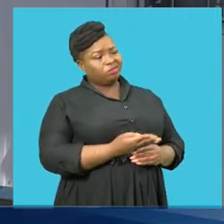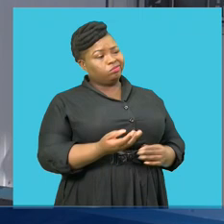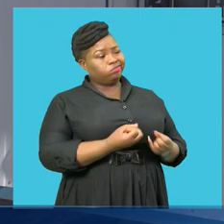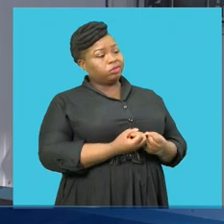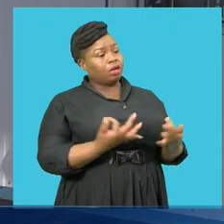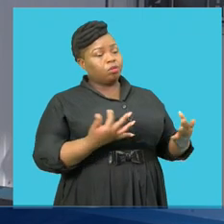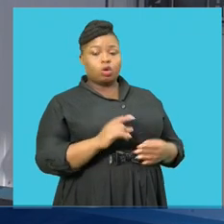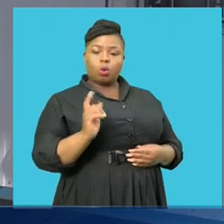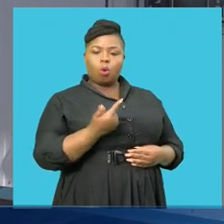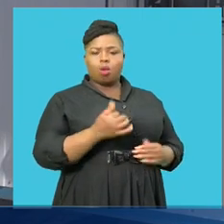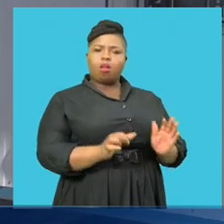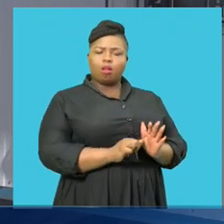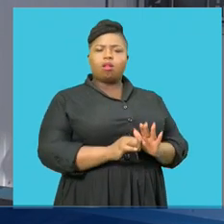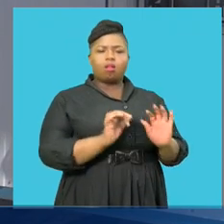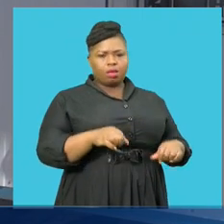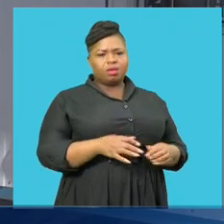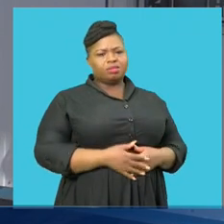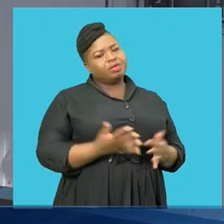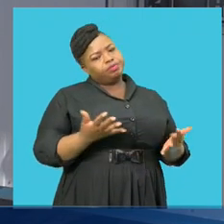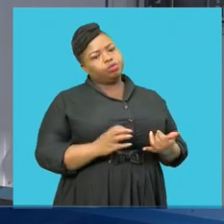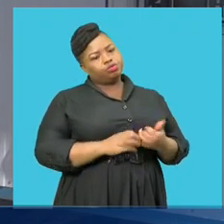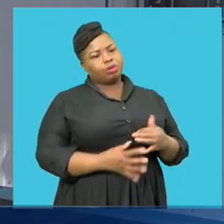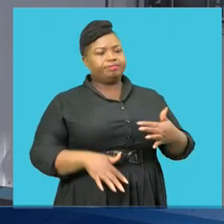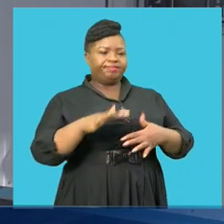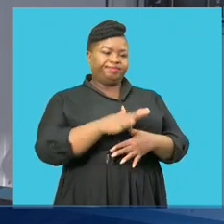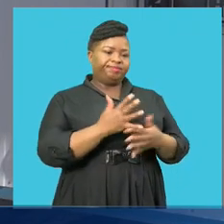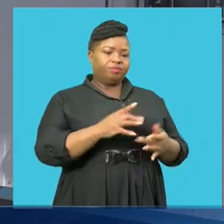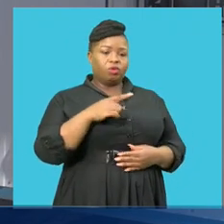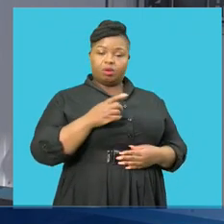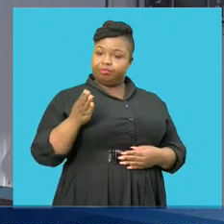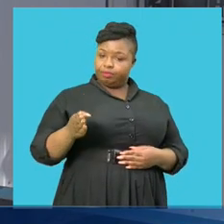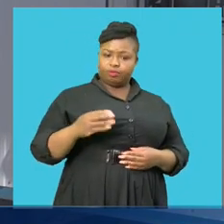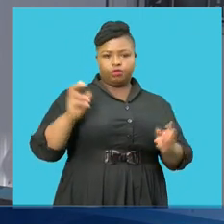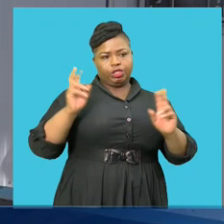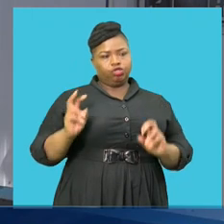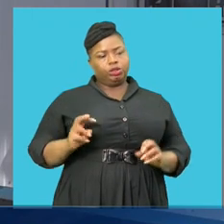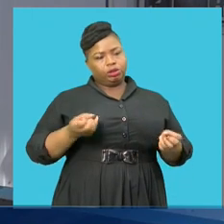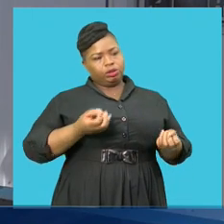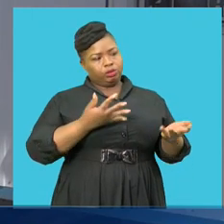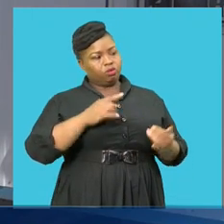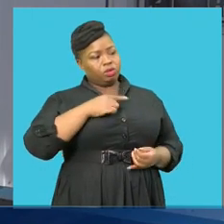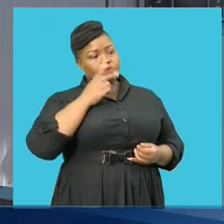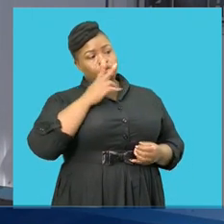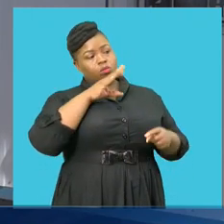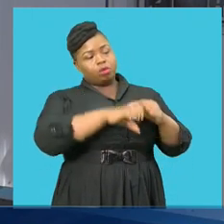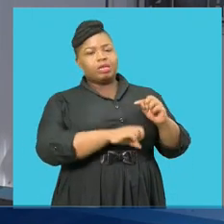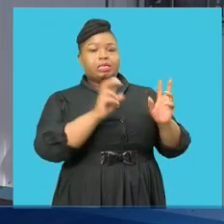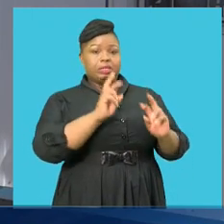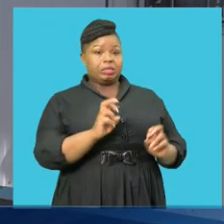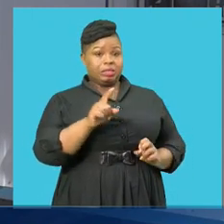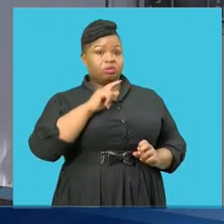and onke abalulekile. Well, we try and prioritize them njengoba la siqale nge-electrification because sirealizile ukuthi ugesi